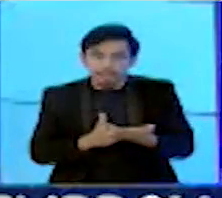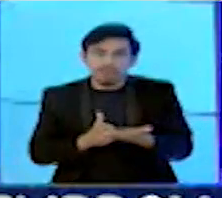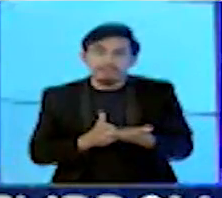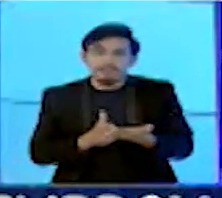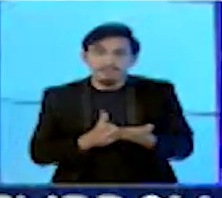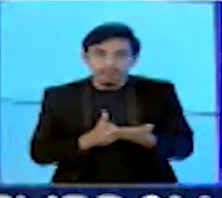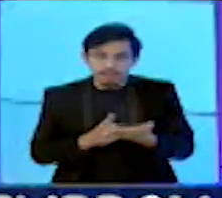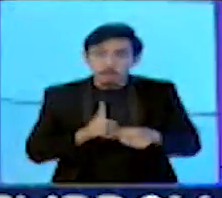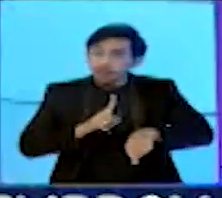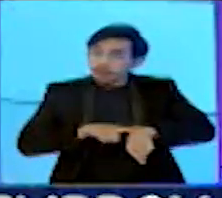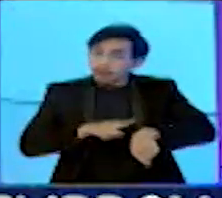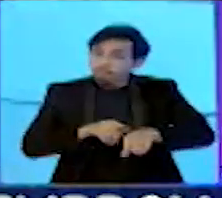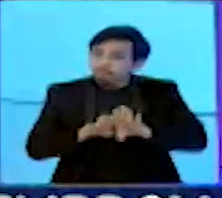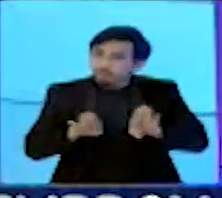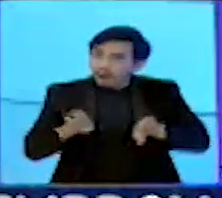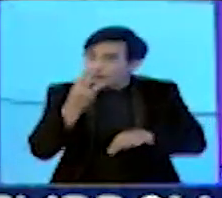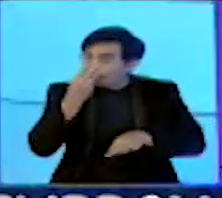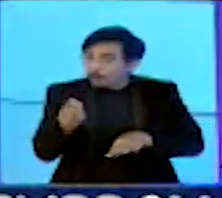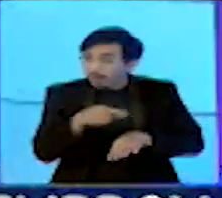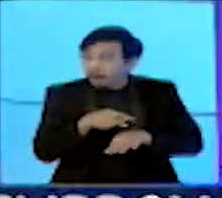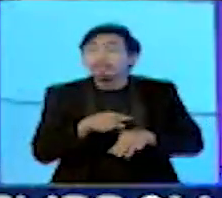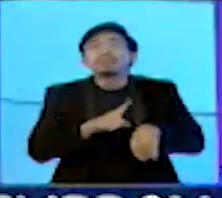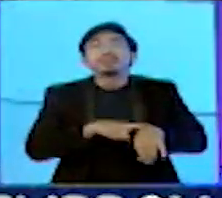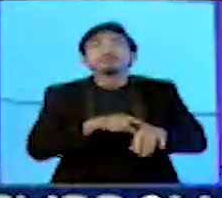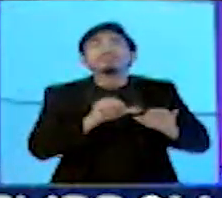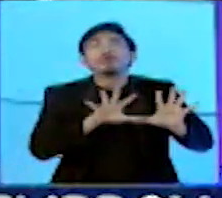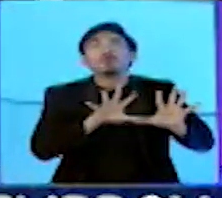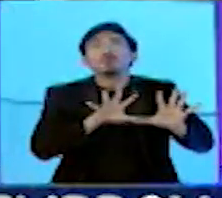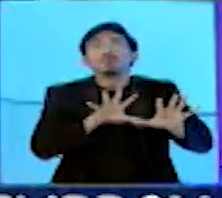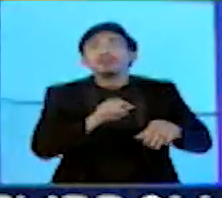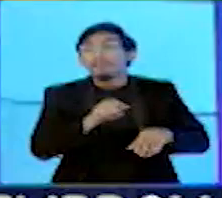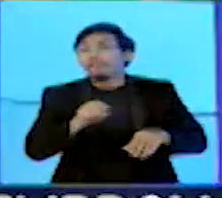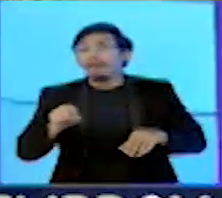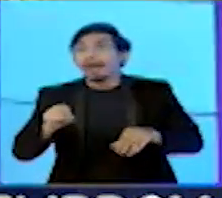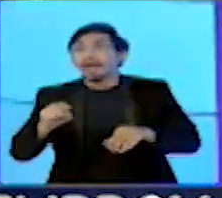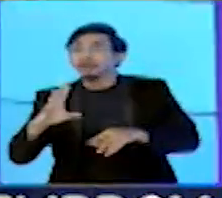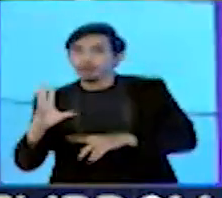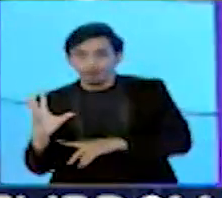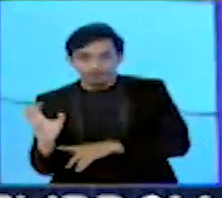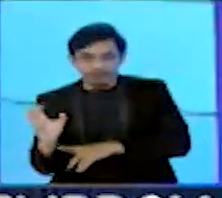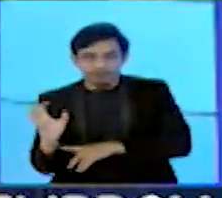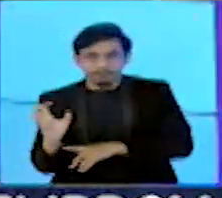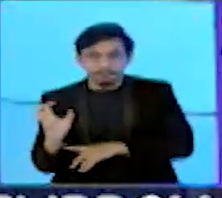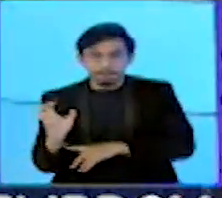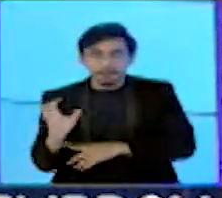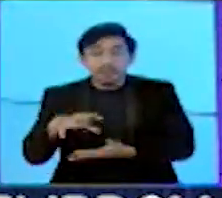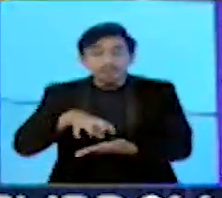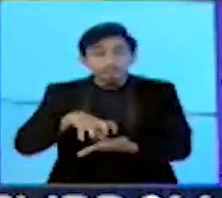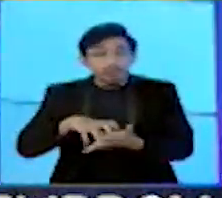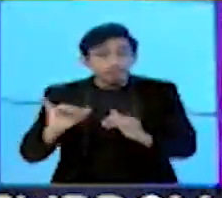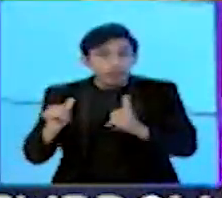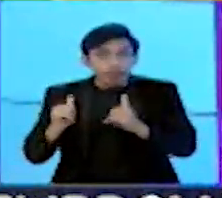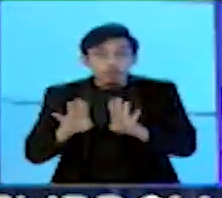di dunia fantasi dimulai dari pukul 06.00 hingga pukul 03.00 tidak semua Wahana juga dibuka namun